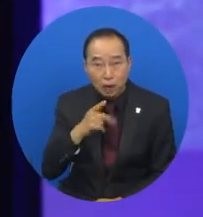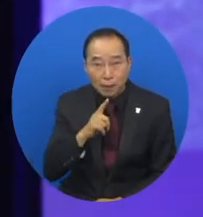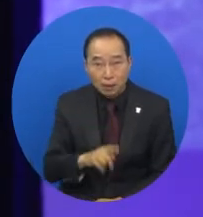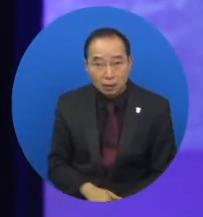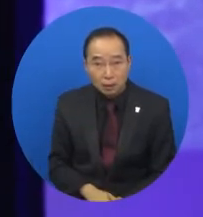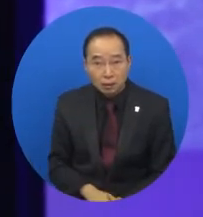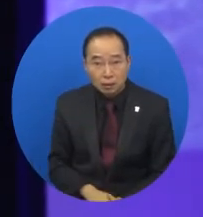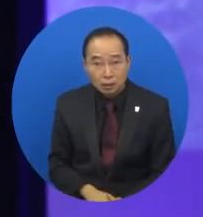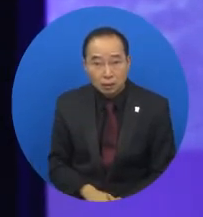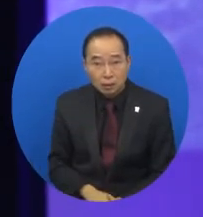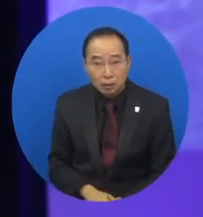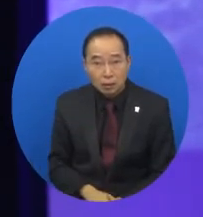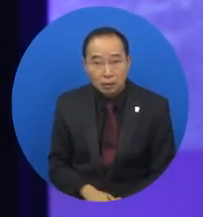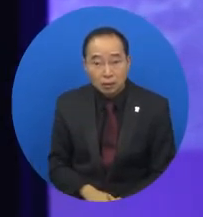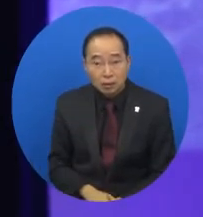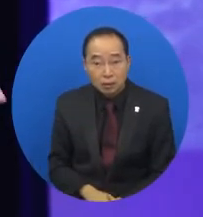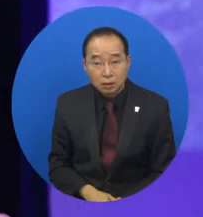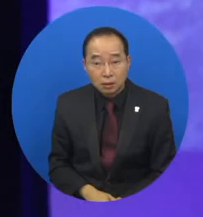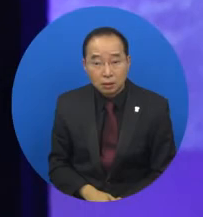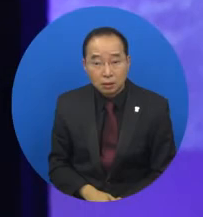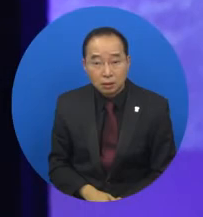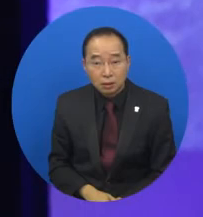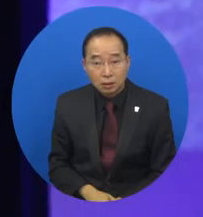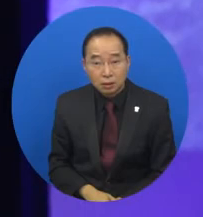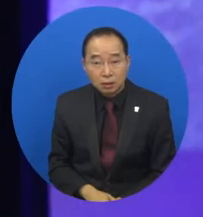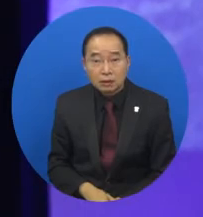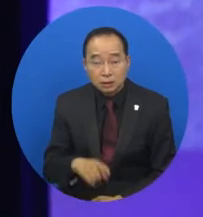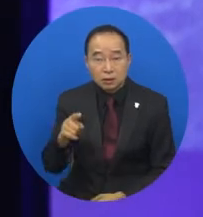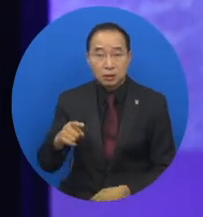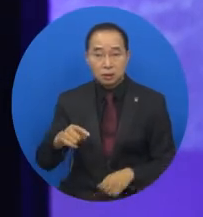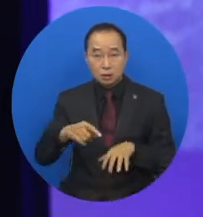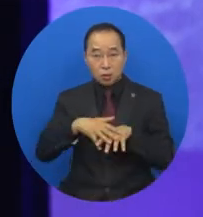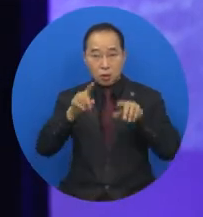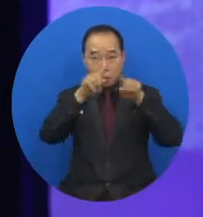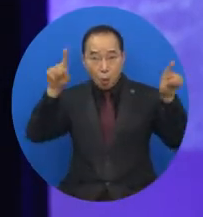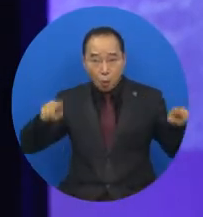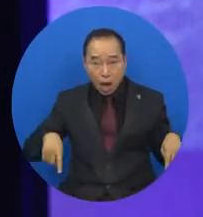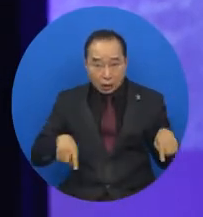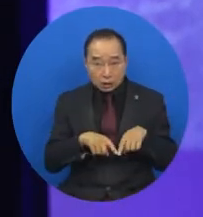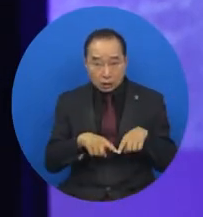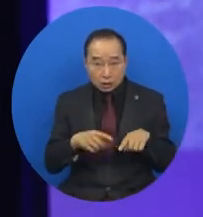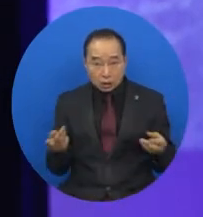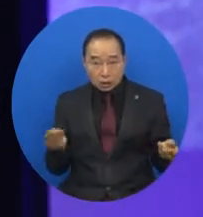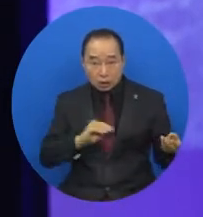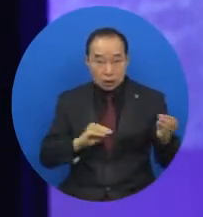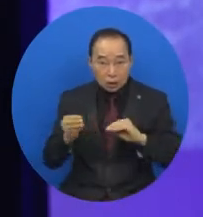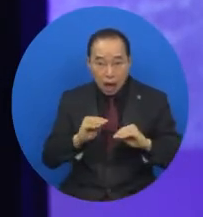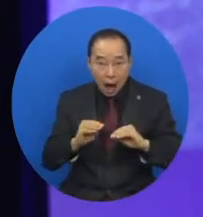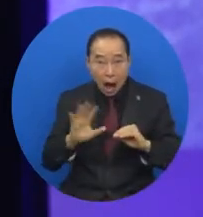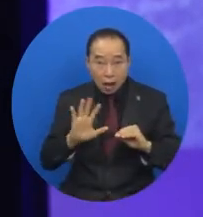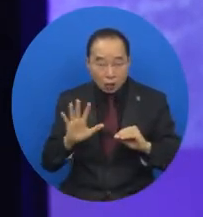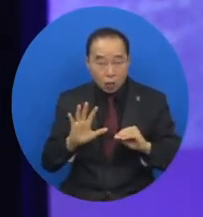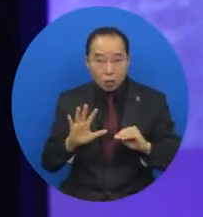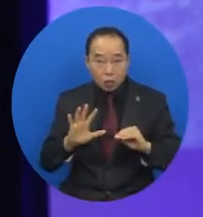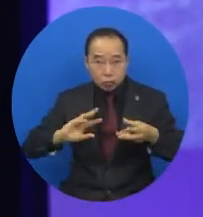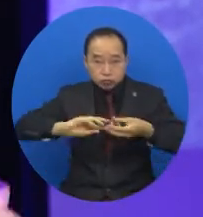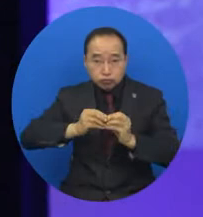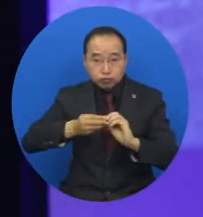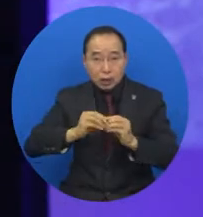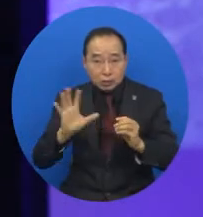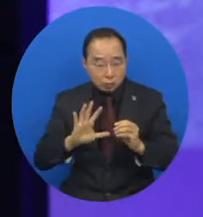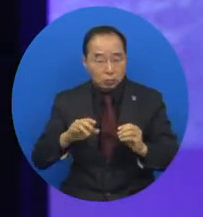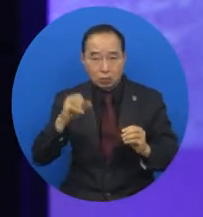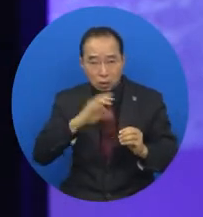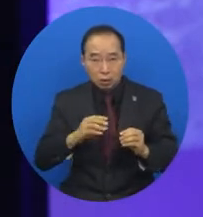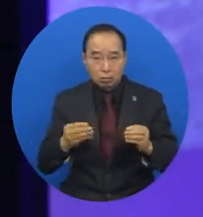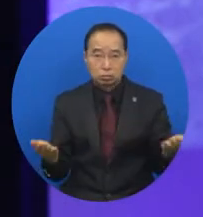그러고 나서 다시 정신을 차려보니 그분은 그 보자기를 가지고 닦는 거를 전혀 하지 않으셨고 뭔가를 계속 이렇게 접었다가 폈다가